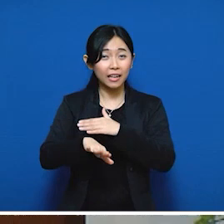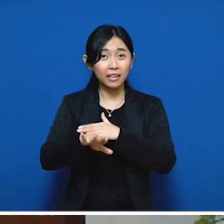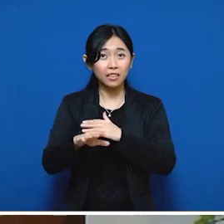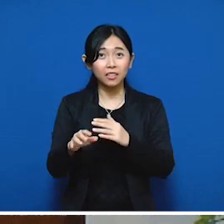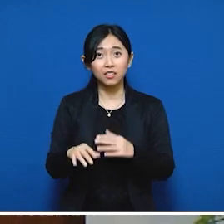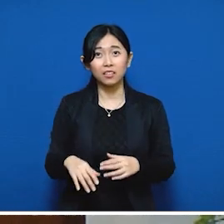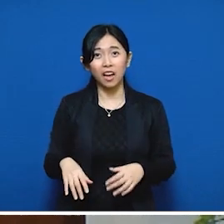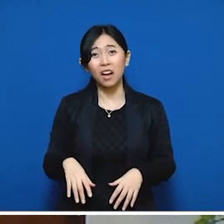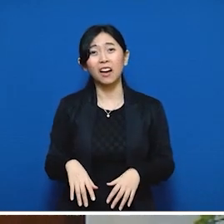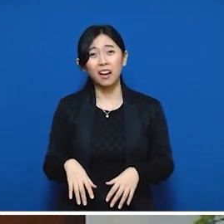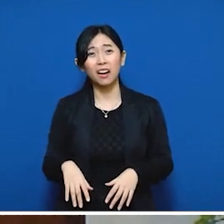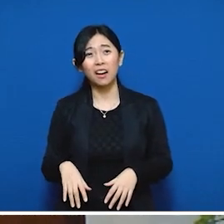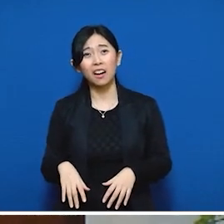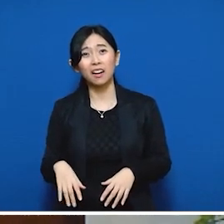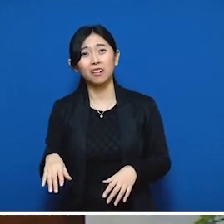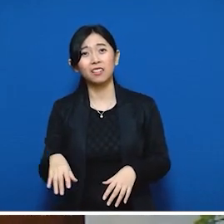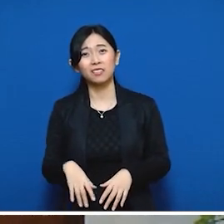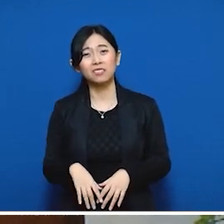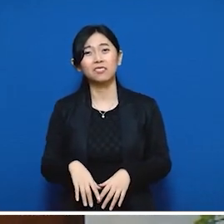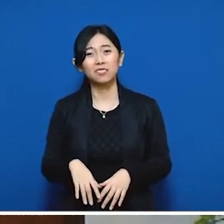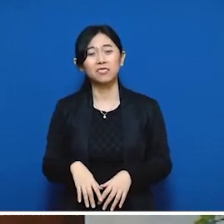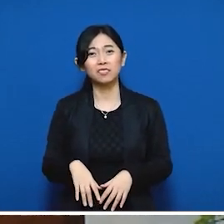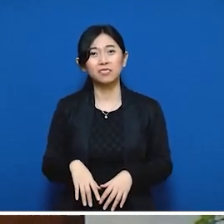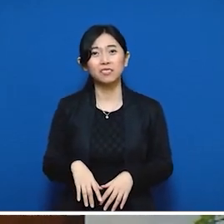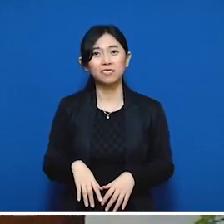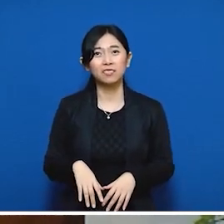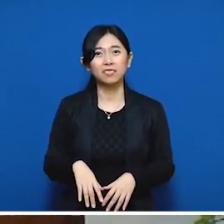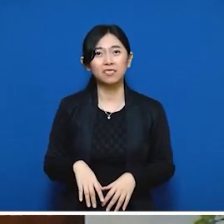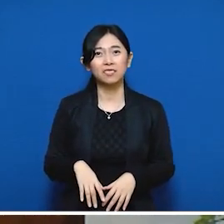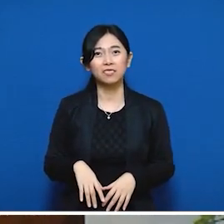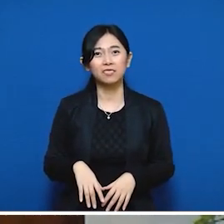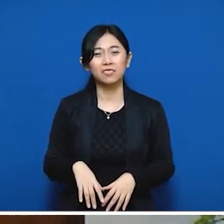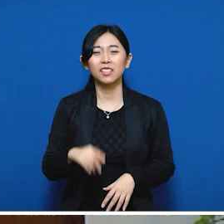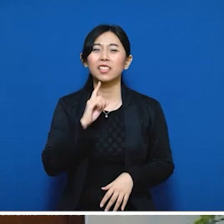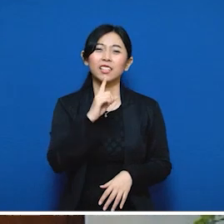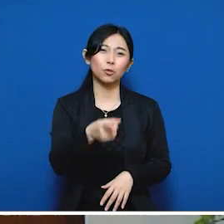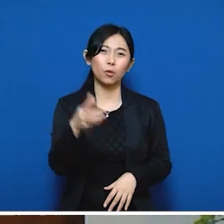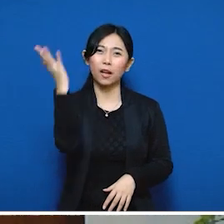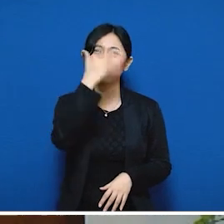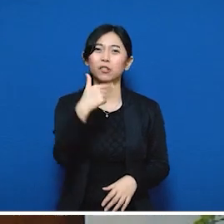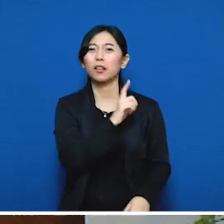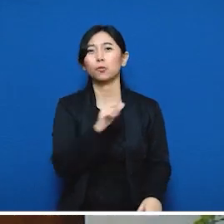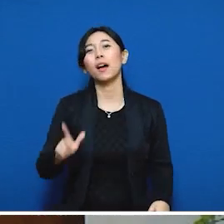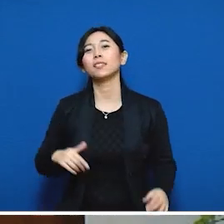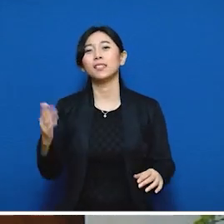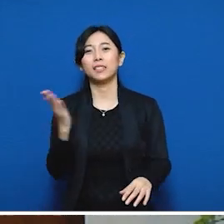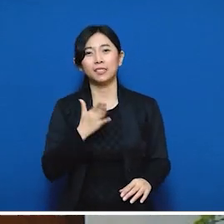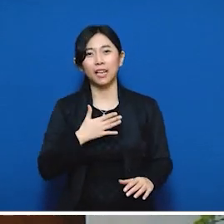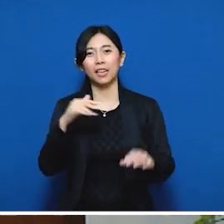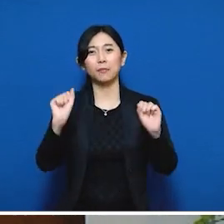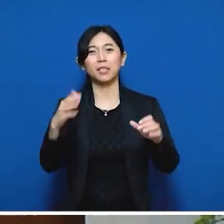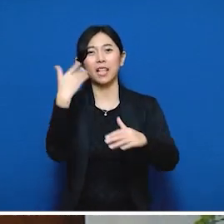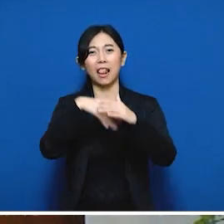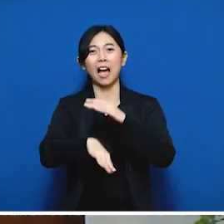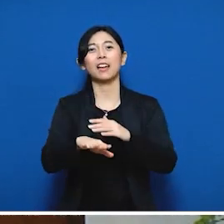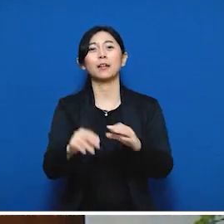beberapa tahun kemudian, beberapa belas tahun kemudian, tentu itu juga anugerah Tuhan. Dan